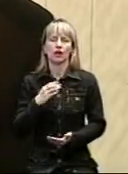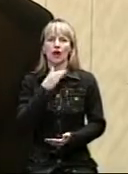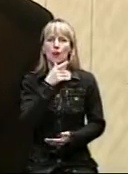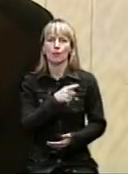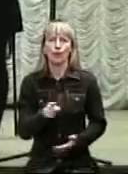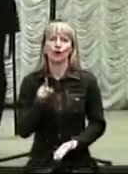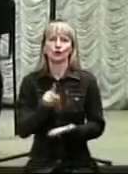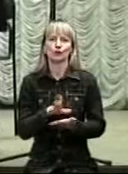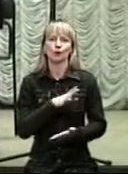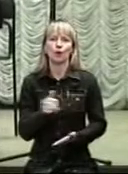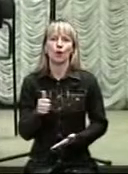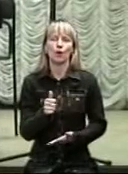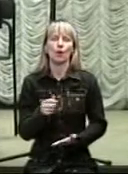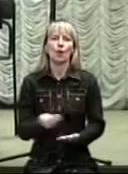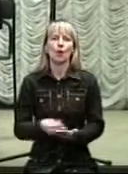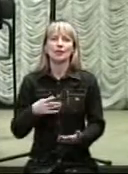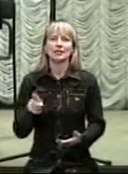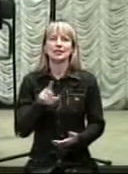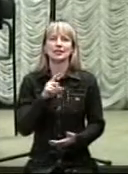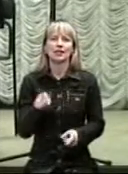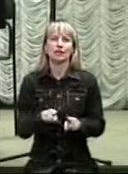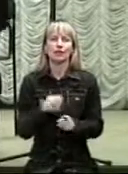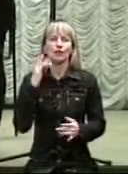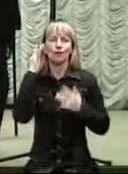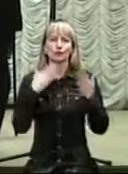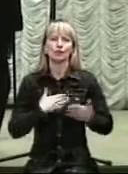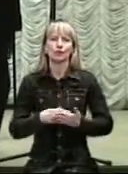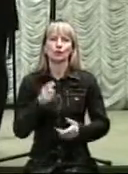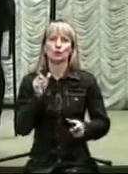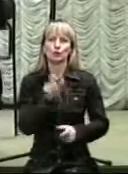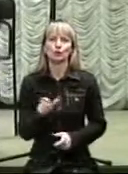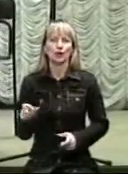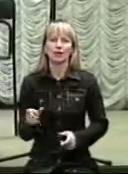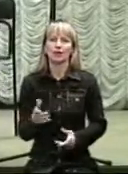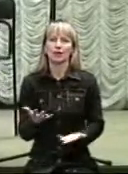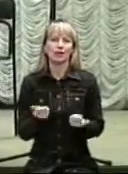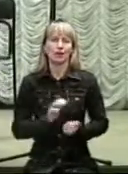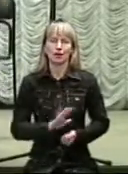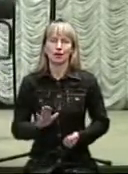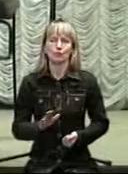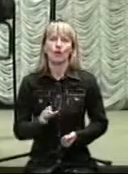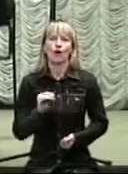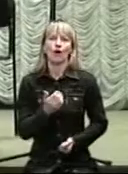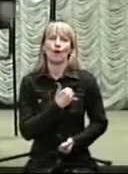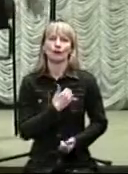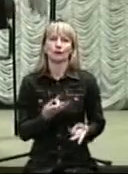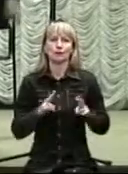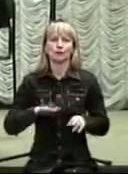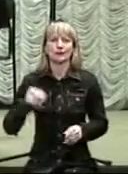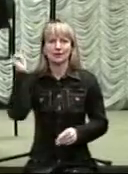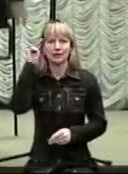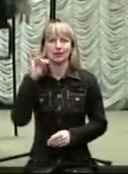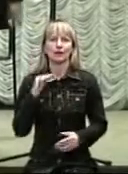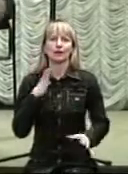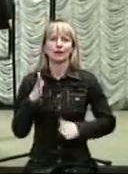бути по-перше. Оцінок за таку творчу активність студенти, звісно ж, не отримують. Але охочих залишитися після занять